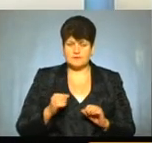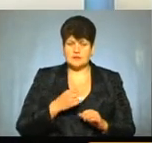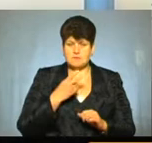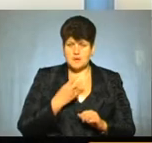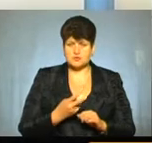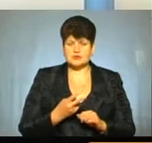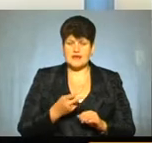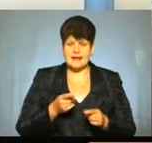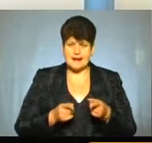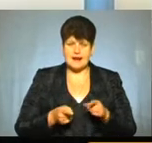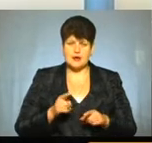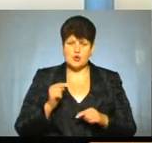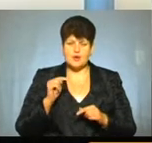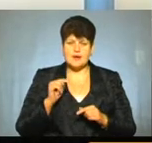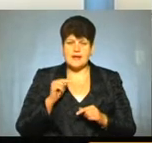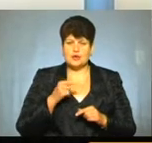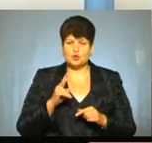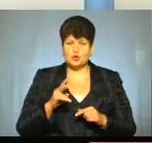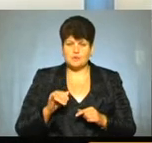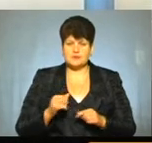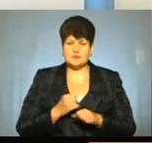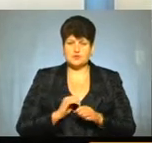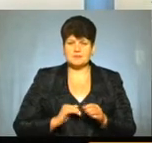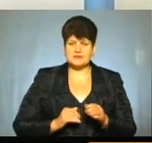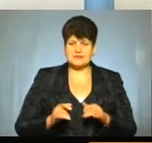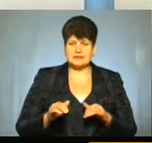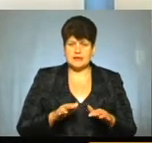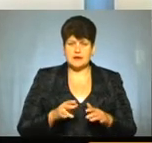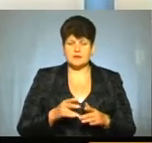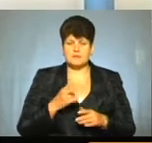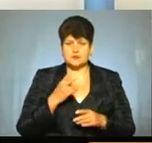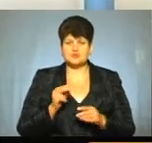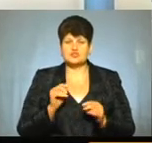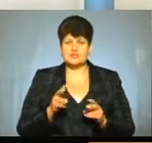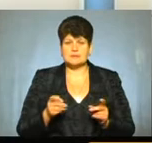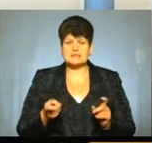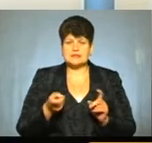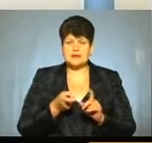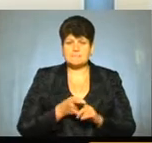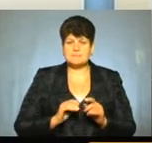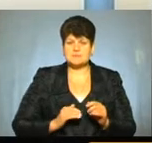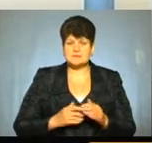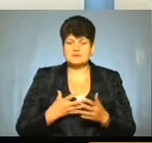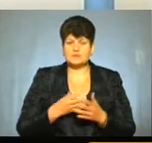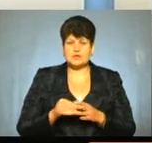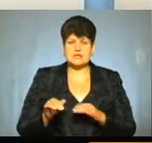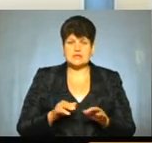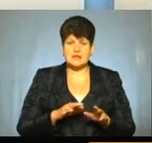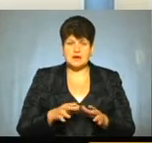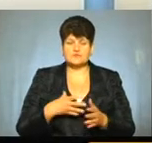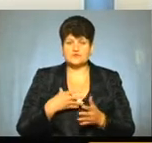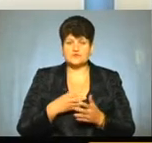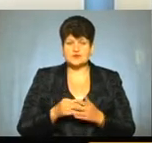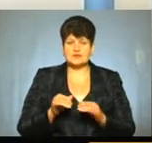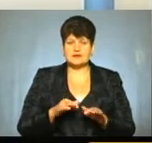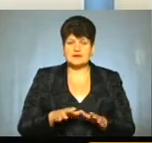вони вже бачать реальну економіку, так, вони працюють в підприємницькій діяльності, вони бачать, з чим стикаються підприємці